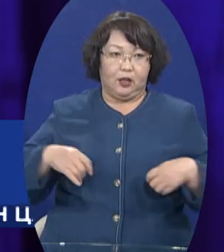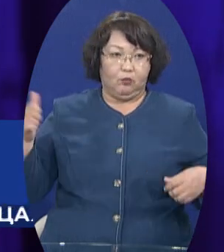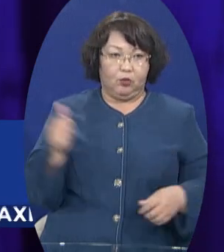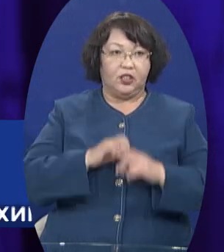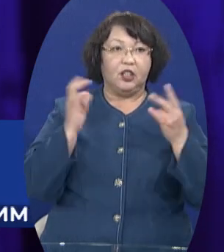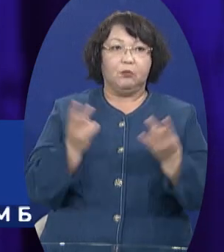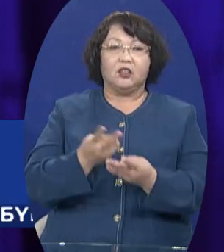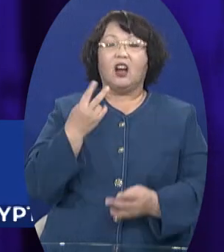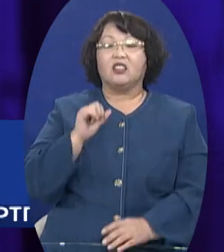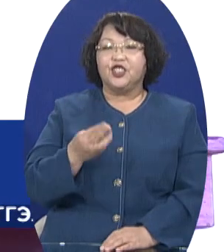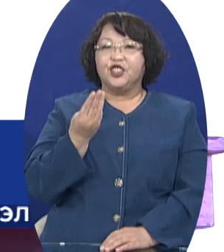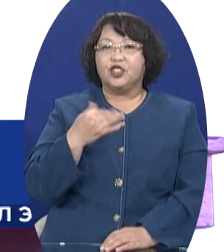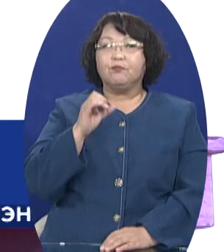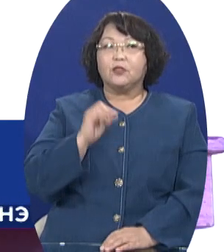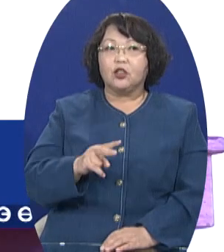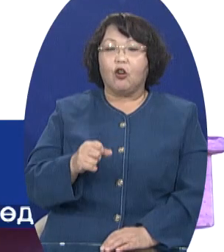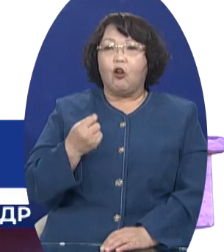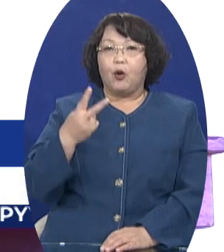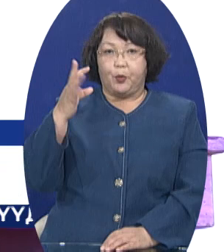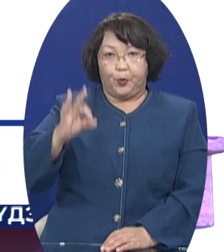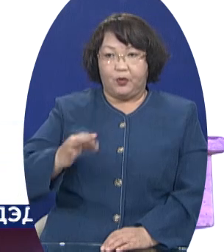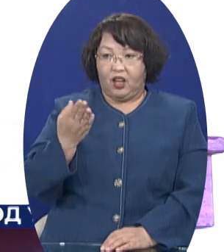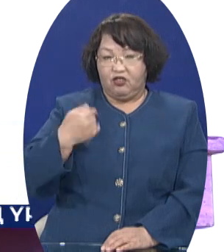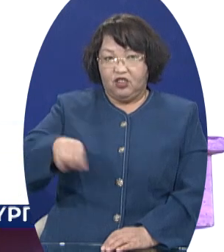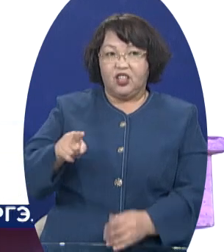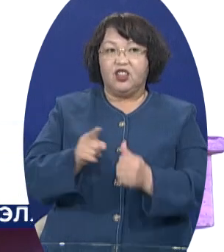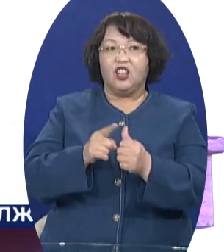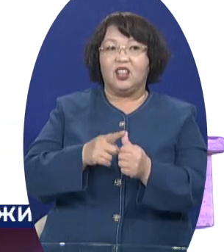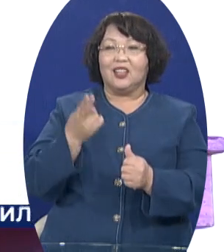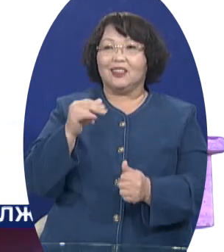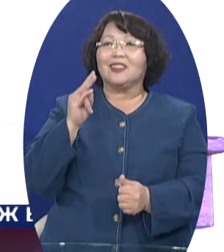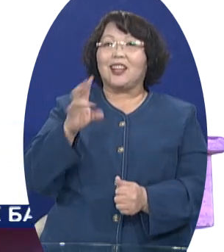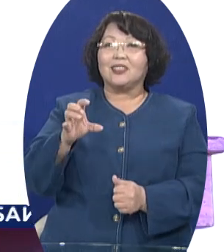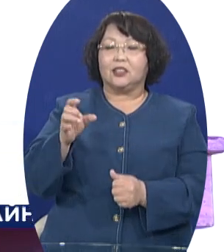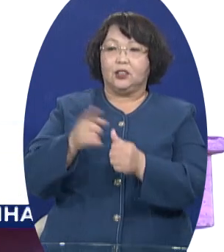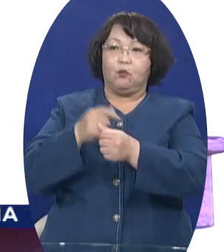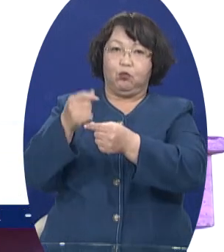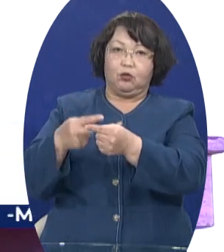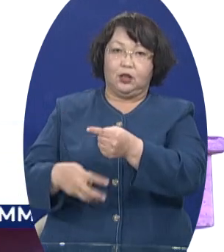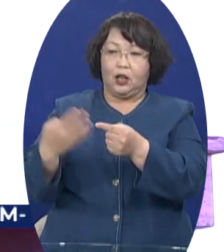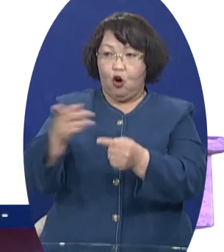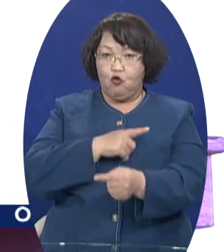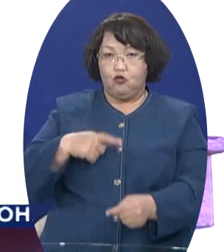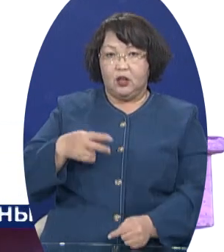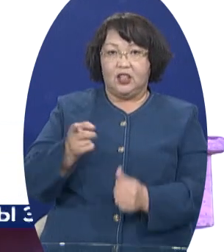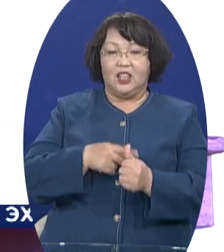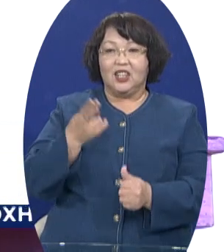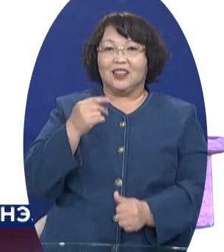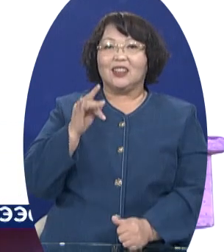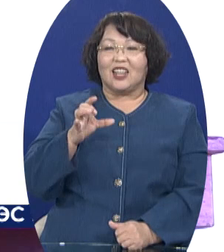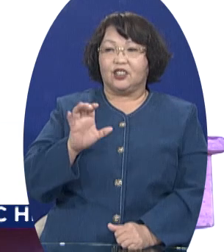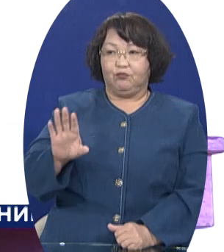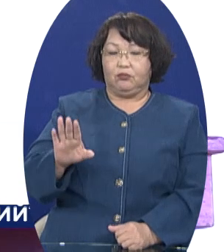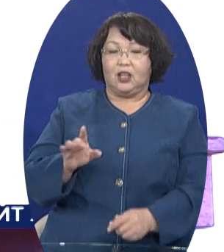шимтгэлээс 2% нь мөнгөчөөд таны нэрийн дансан дээр бүртгэгдэнэ. Та нэрийнхээ дансыг ашиглаад ирэх оноос авахуулаад бид